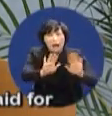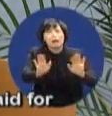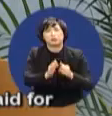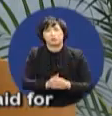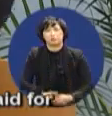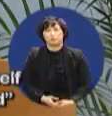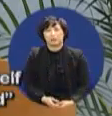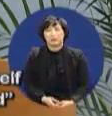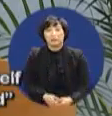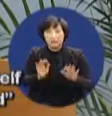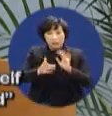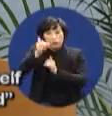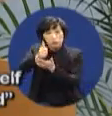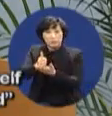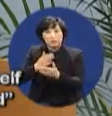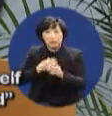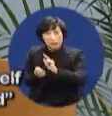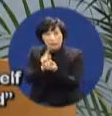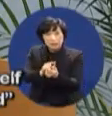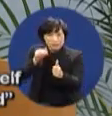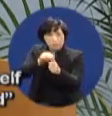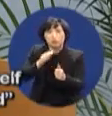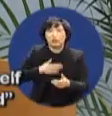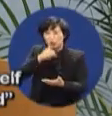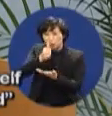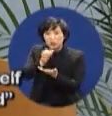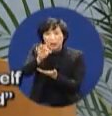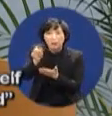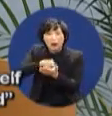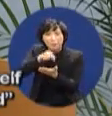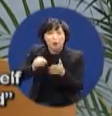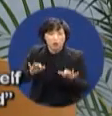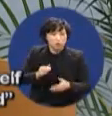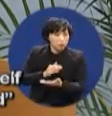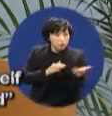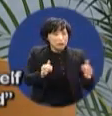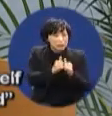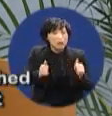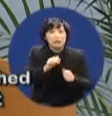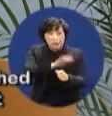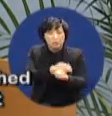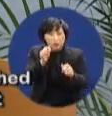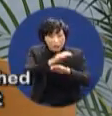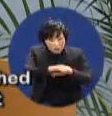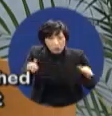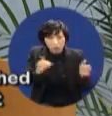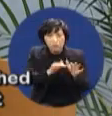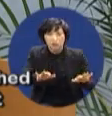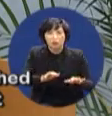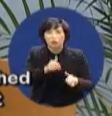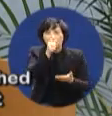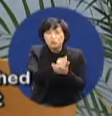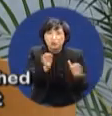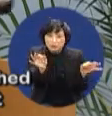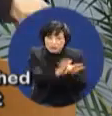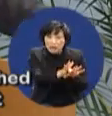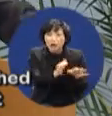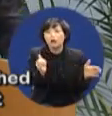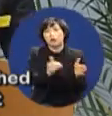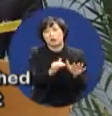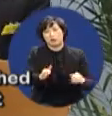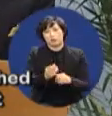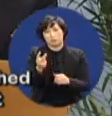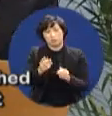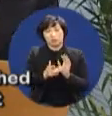아니라 찔려서 죄값을 갚아서 너 허물 해결됐어, 속죄라 이 말입니다.